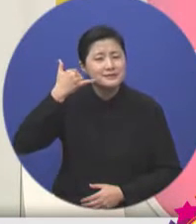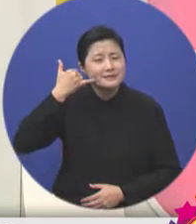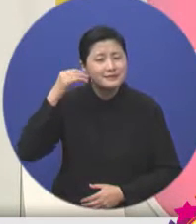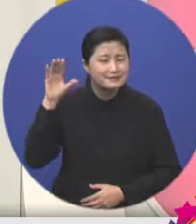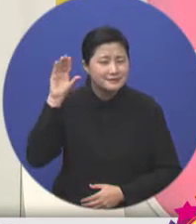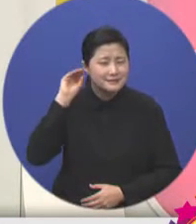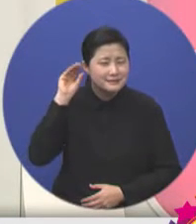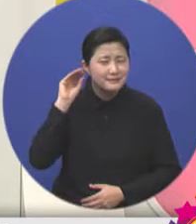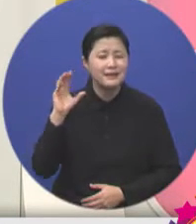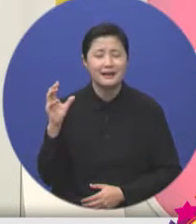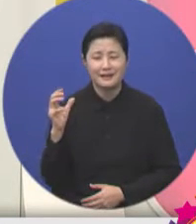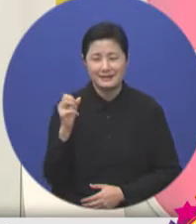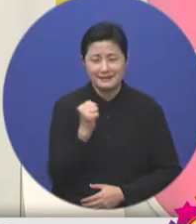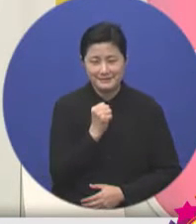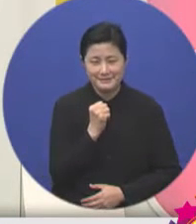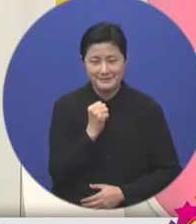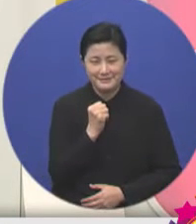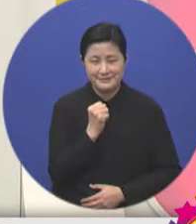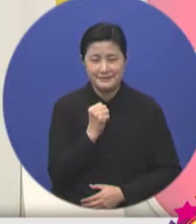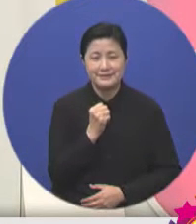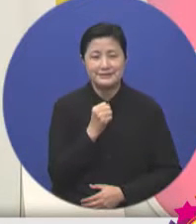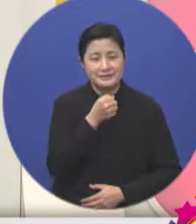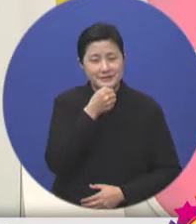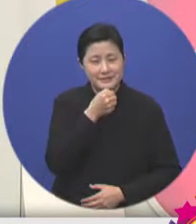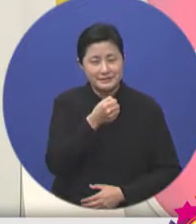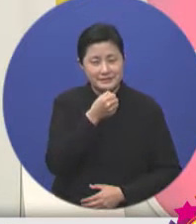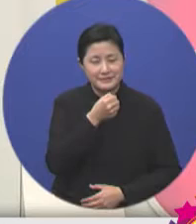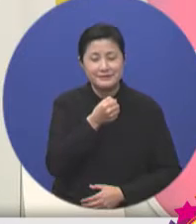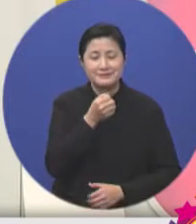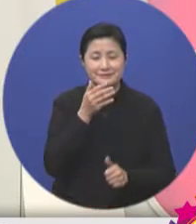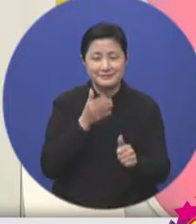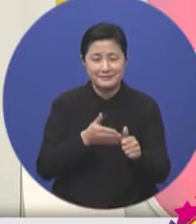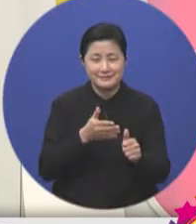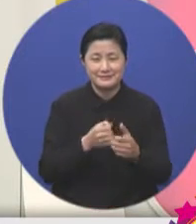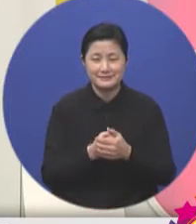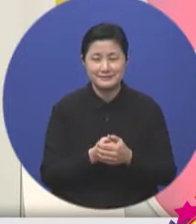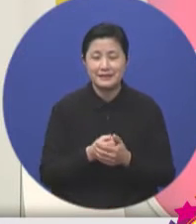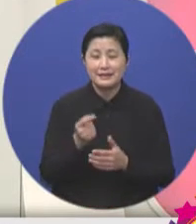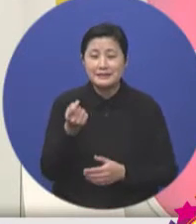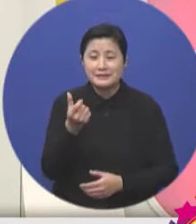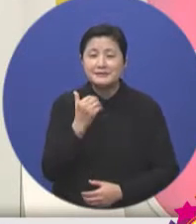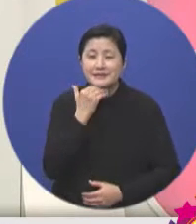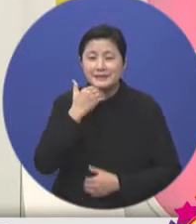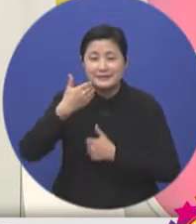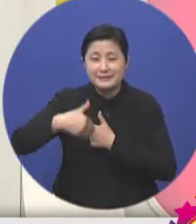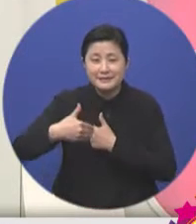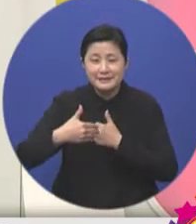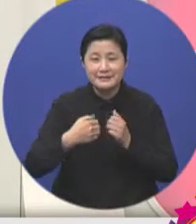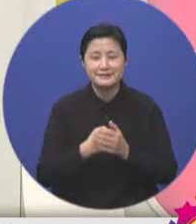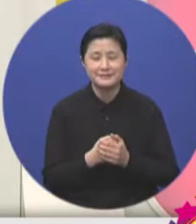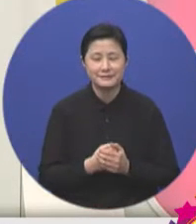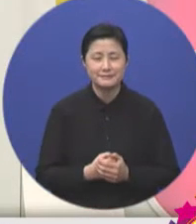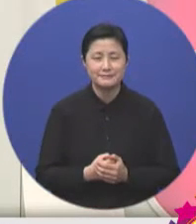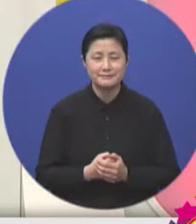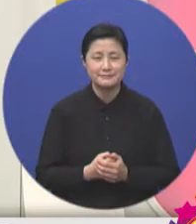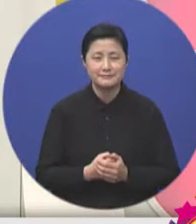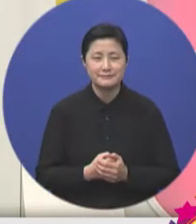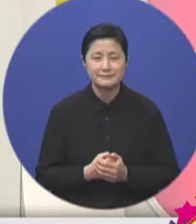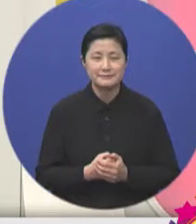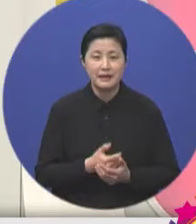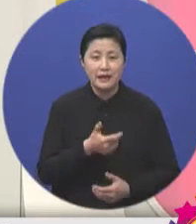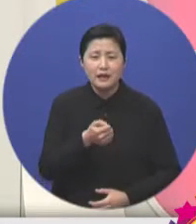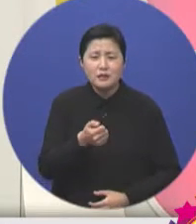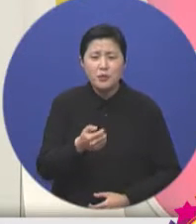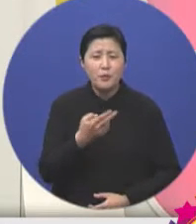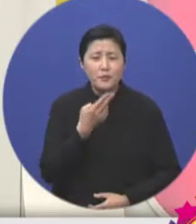들리는 목소리로 네. 예. 인터뷰를 하도록 예. 하겠습니다. 잠깐만요. 네. 네. 네. 리모컨이